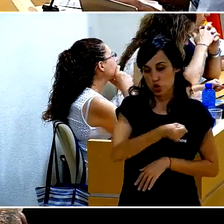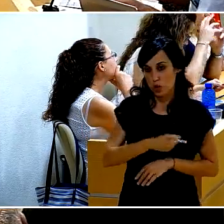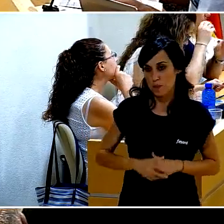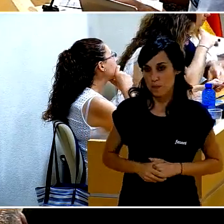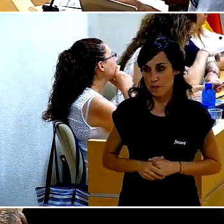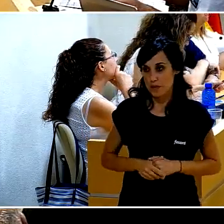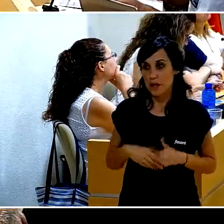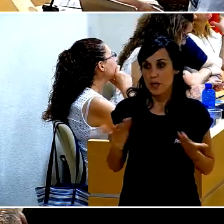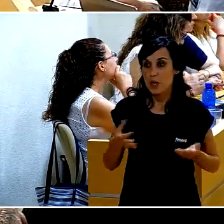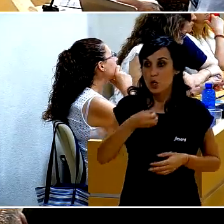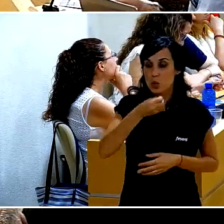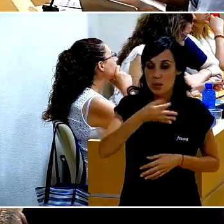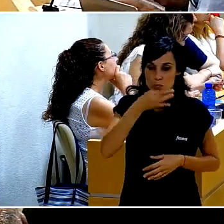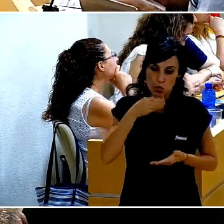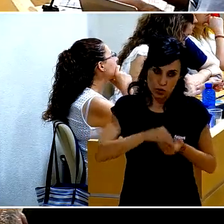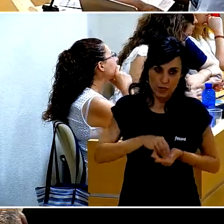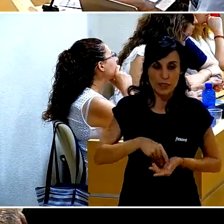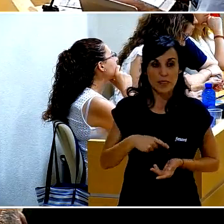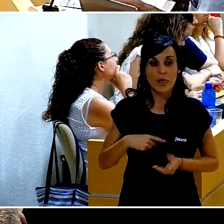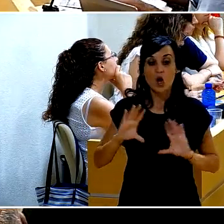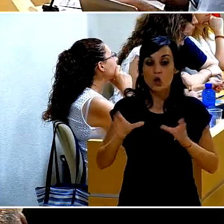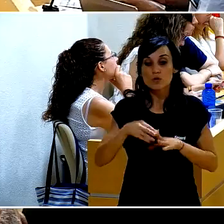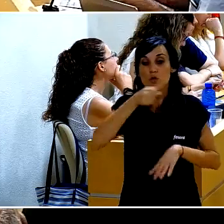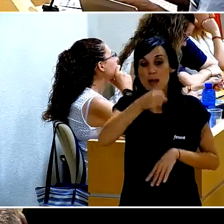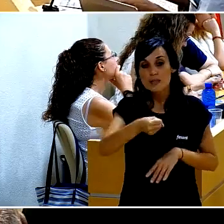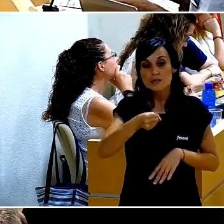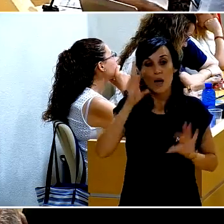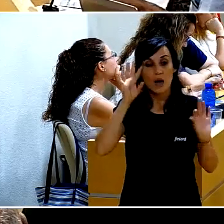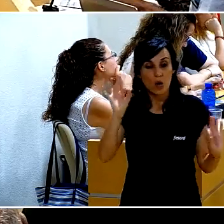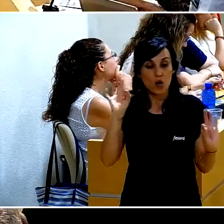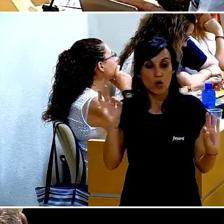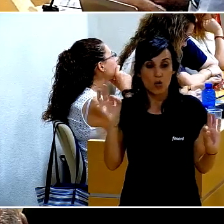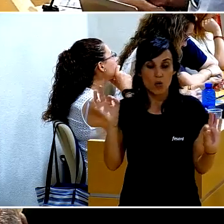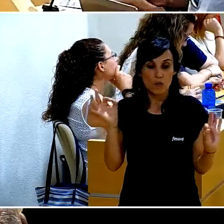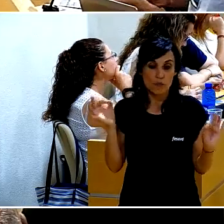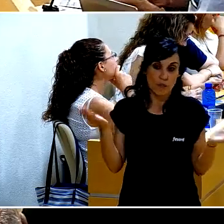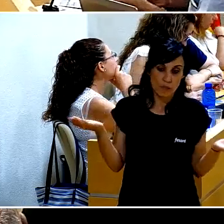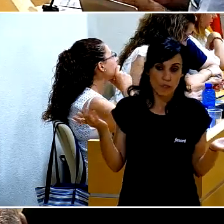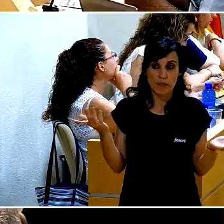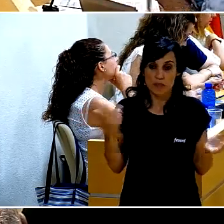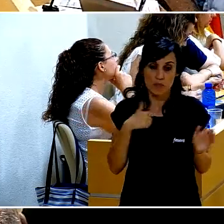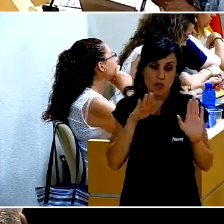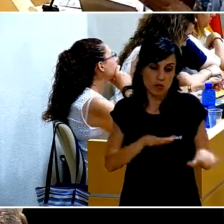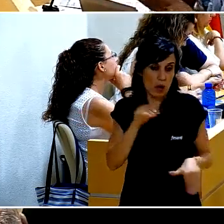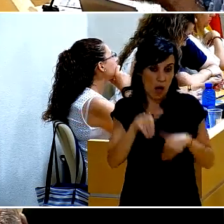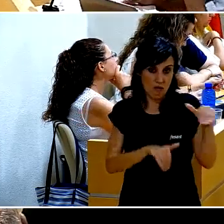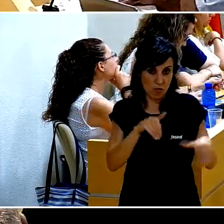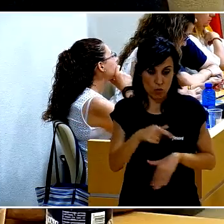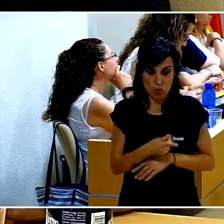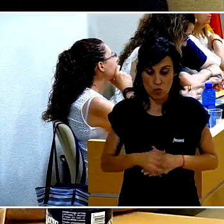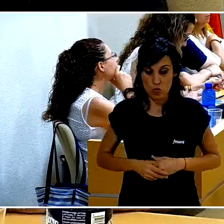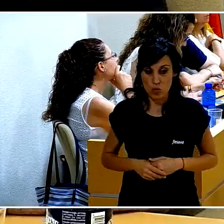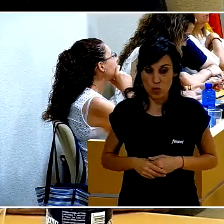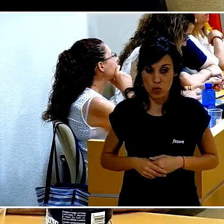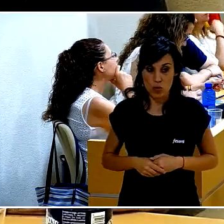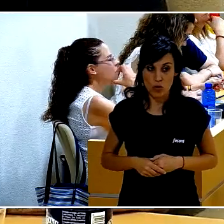Bona vesprada, una altra vegada. Bueno, el grup socialista, evidentment, votarà a favor d'esta